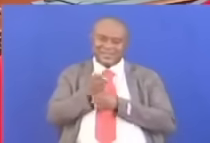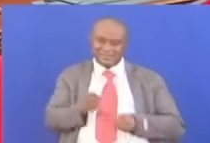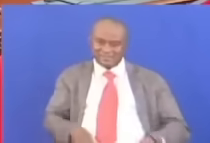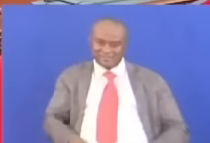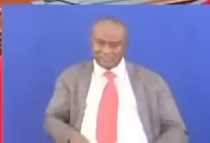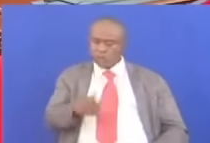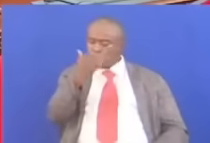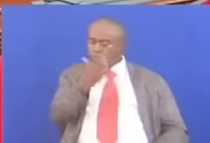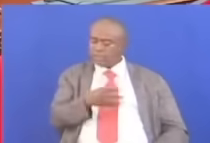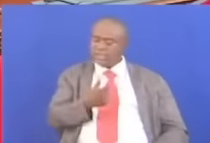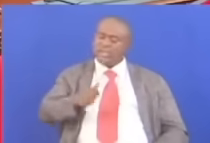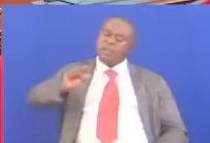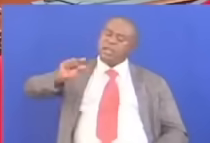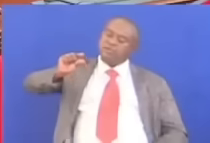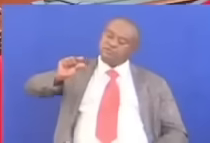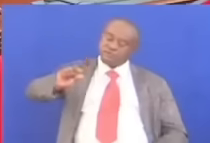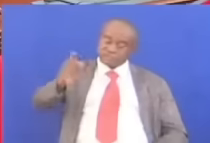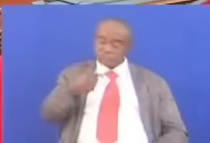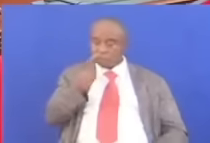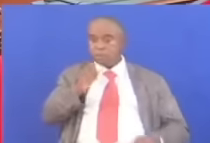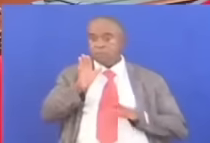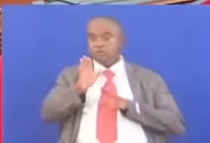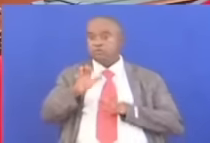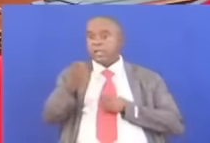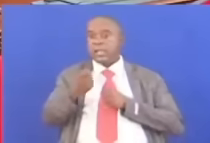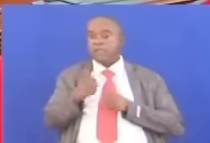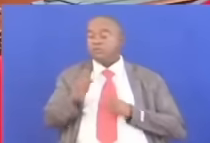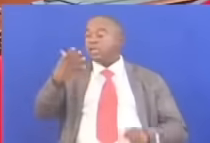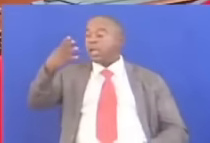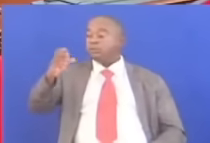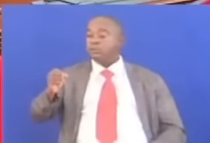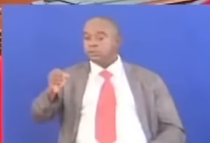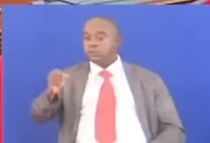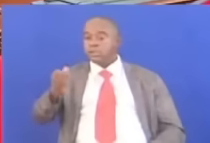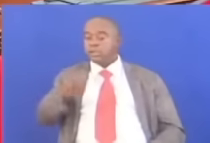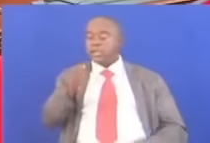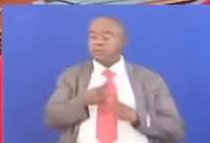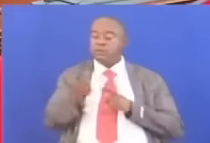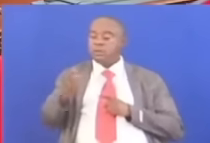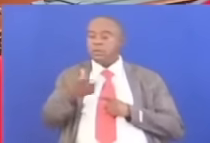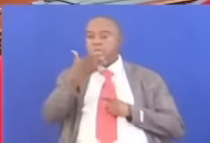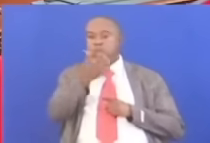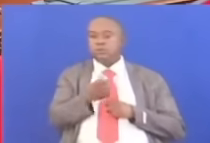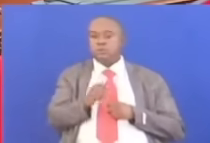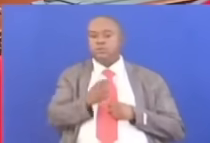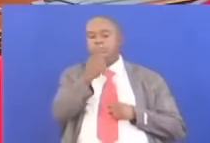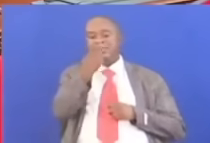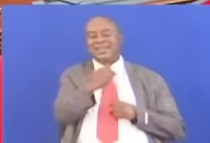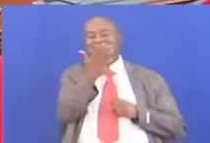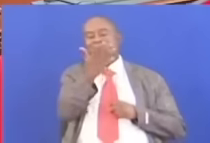niami kama alema sa hizi muka guta milioni 50 ya milioni inau kwa shi